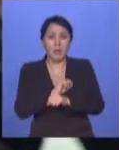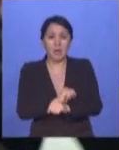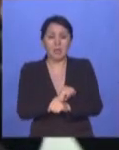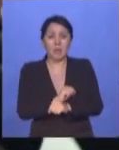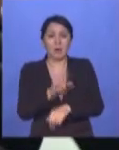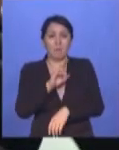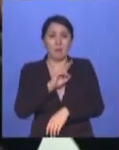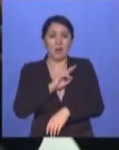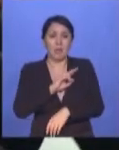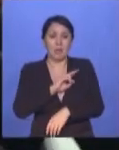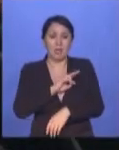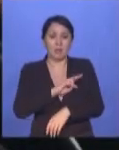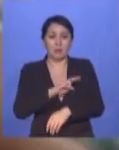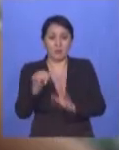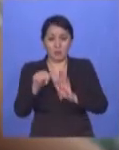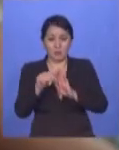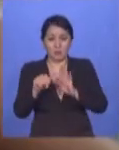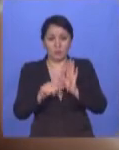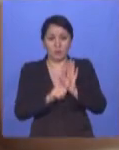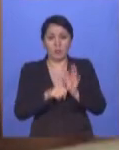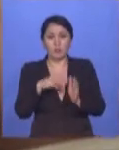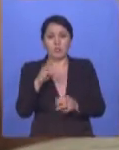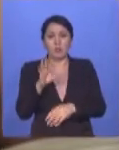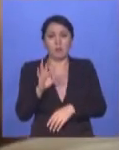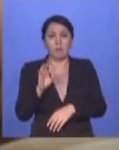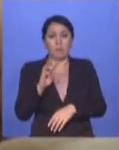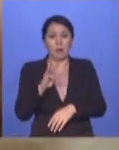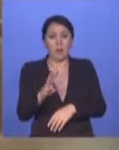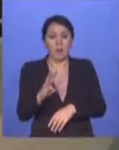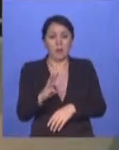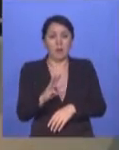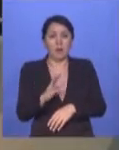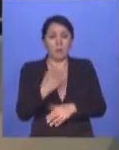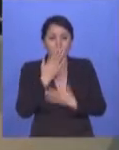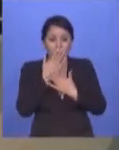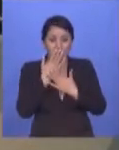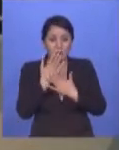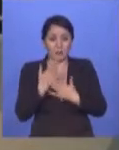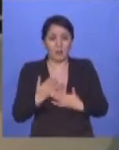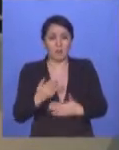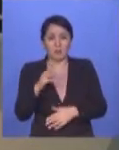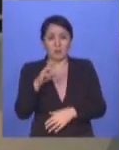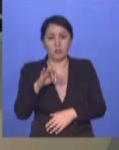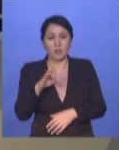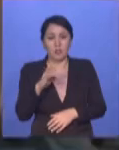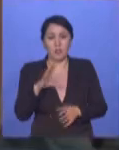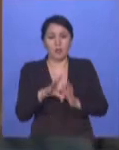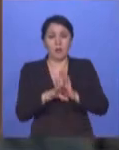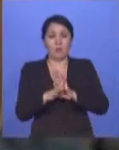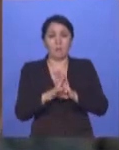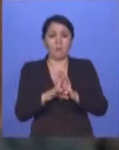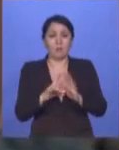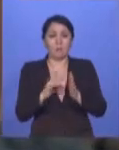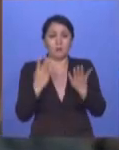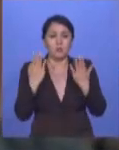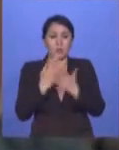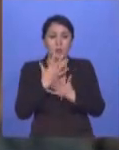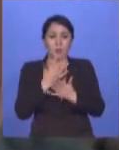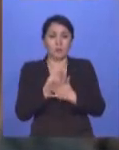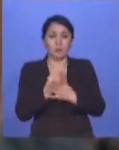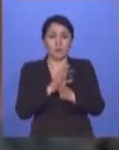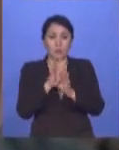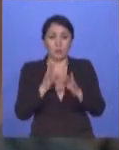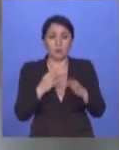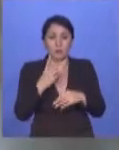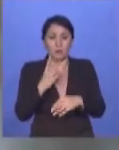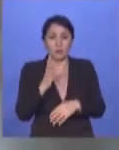Барлық еңбектерін қосқанда 16 томға жетеді. Бүгін әдеби кеште әдебиет сүйер қауым ақынның ең таңдалуы деген туындыларын жатқа оқып, өз өнерлерін